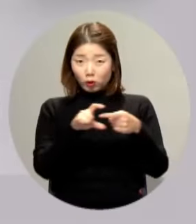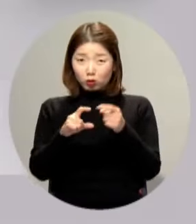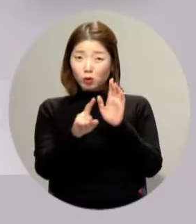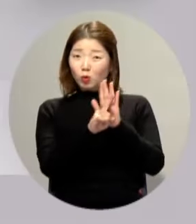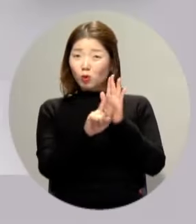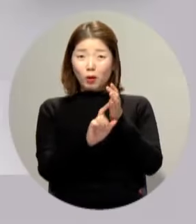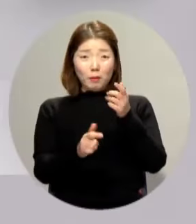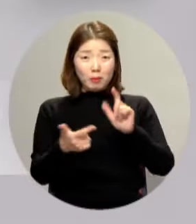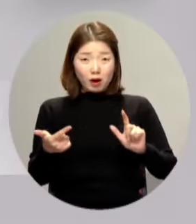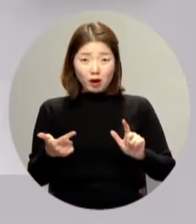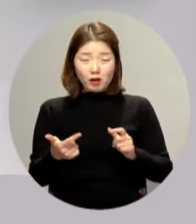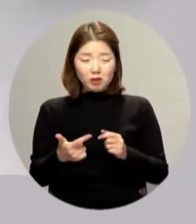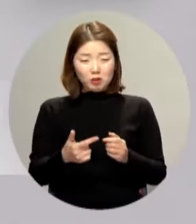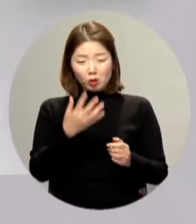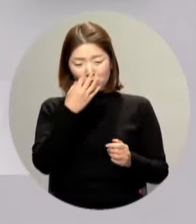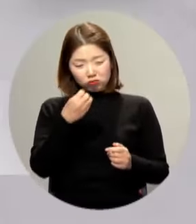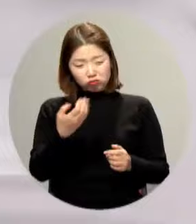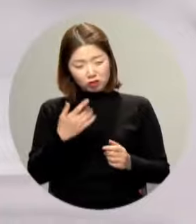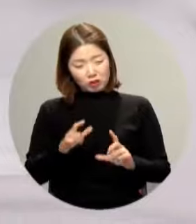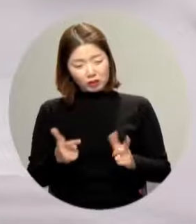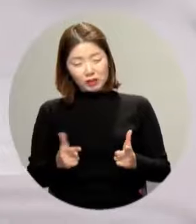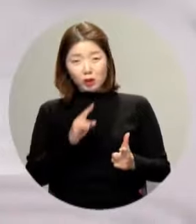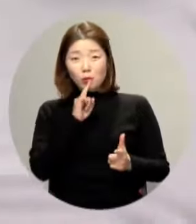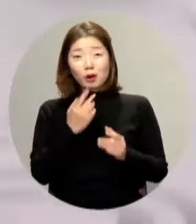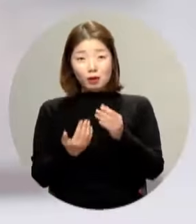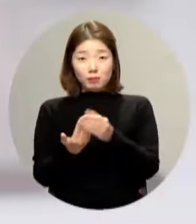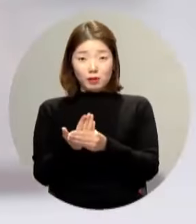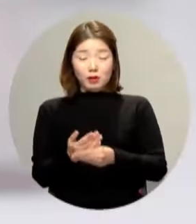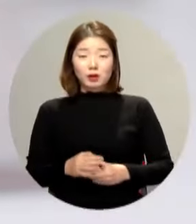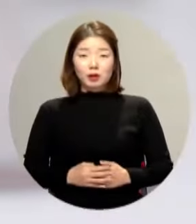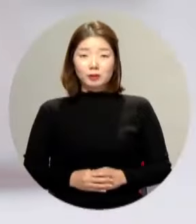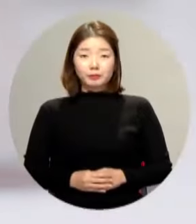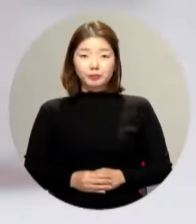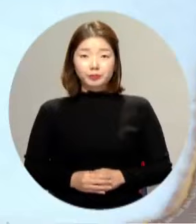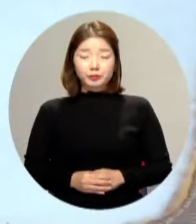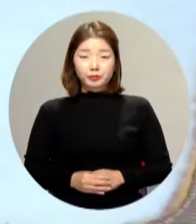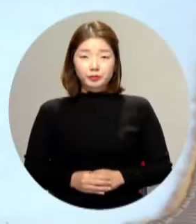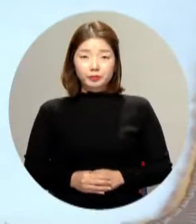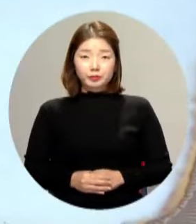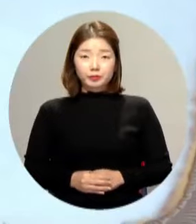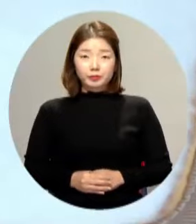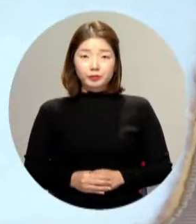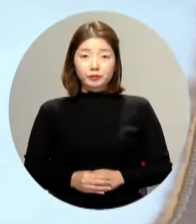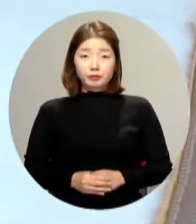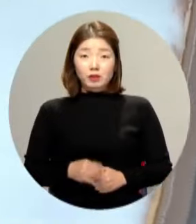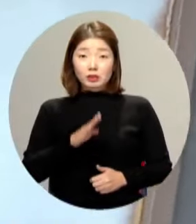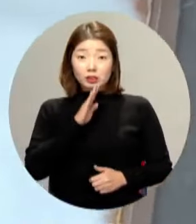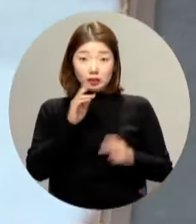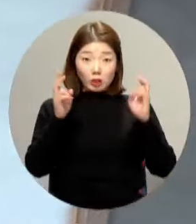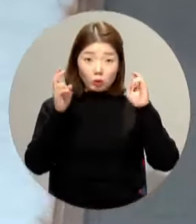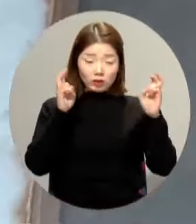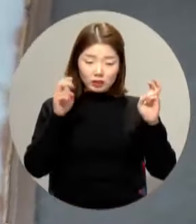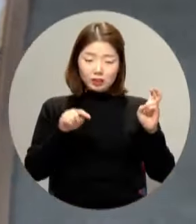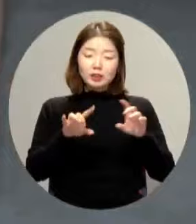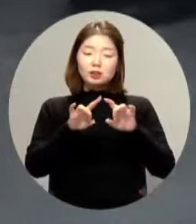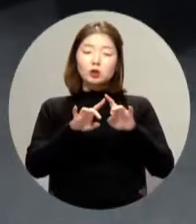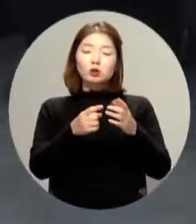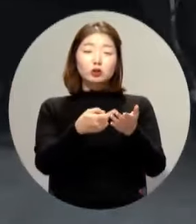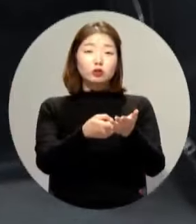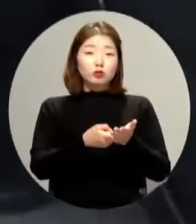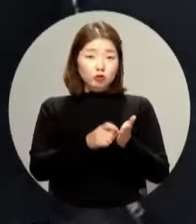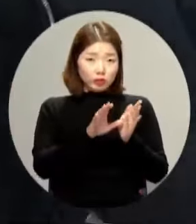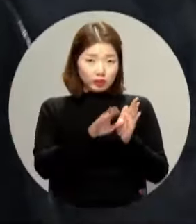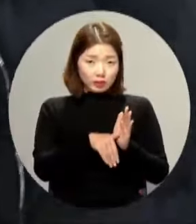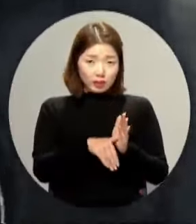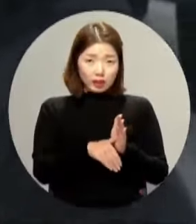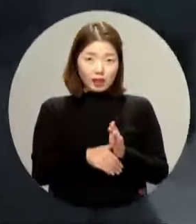광고와 달라 소비자를 기만한 것 아니냐는 지적이 이어지고 있습니다. 실제 업체는 소비 전력을 줄이는